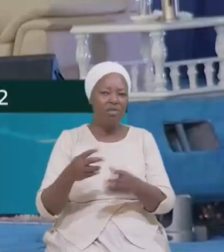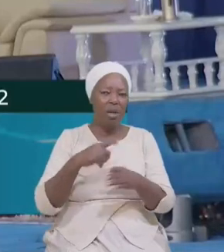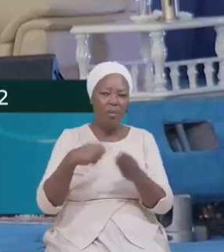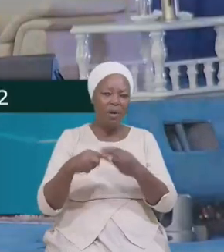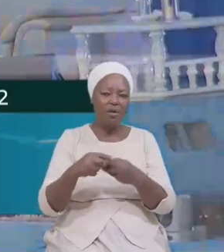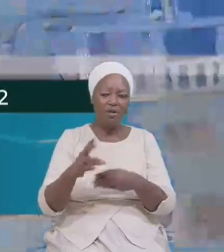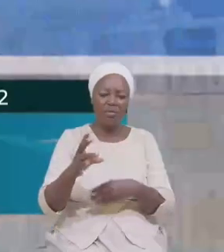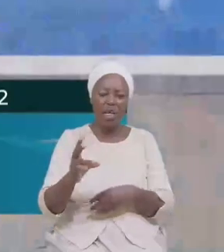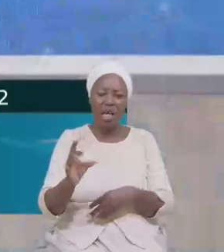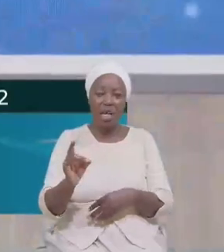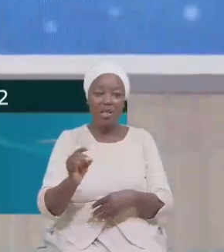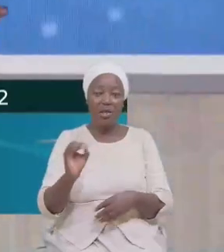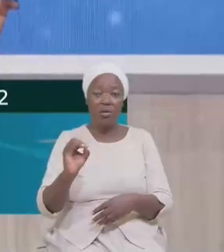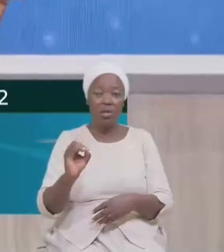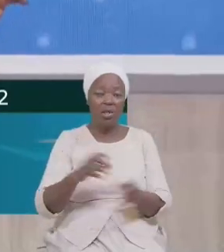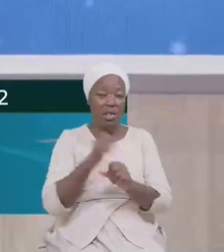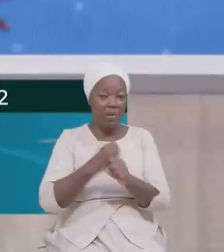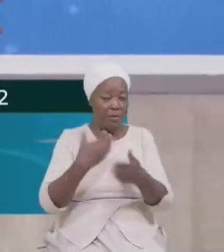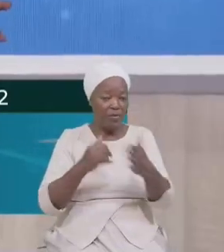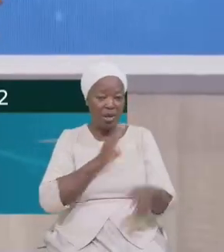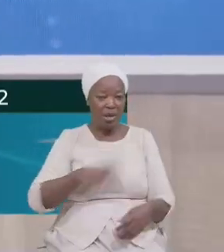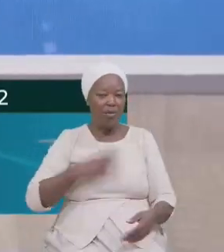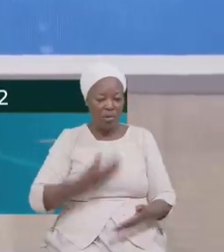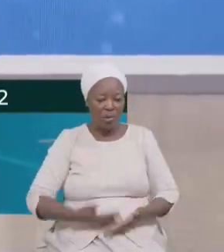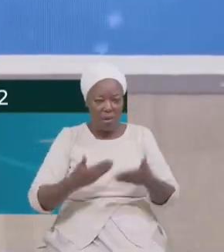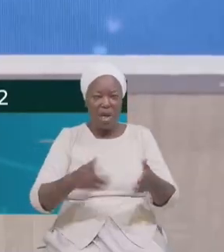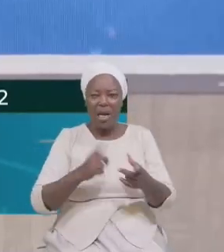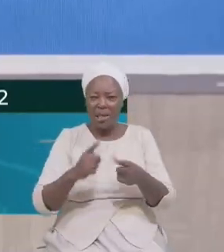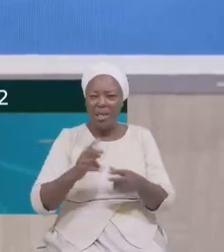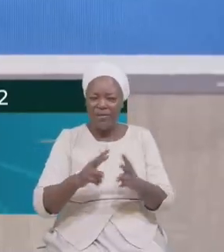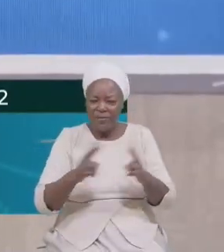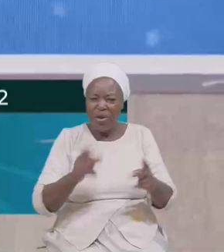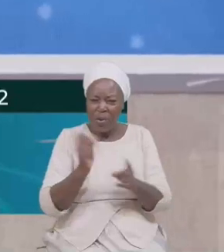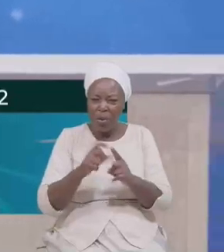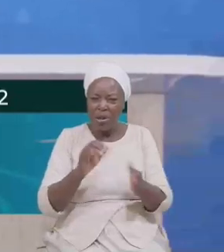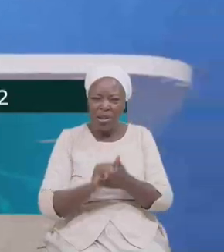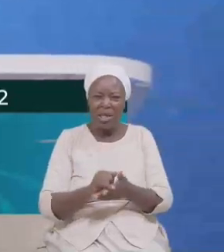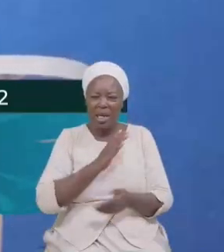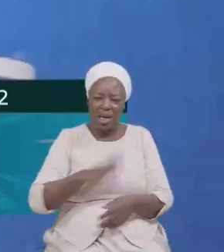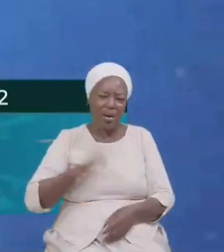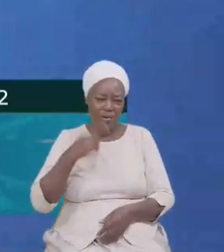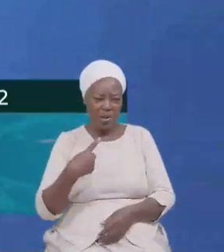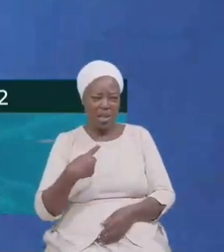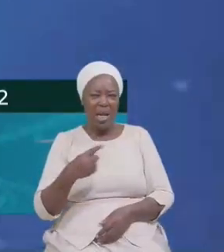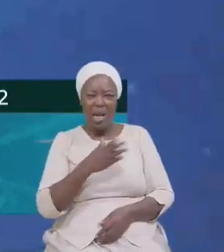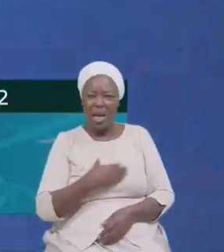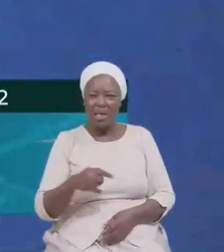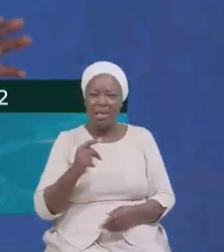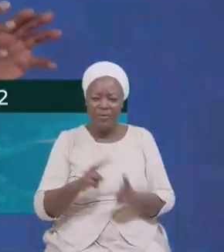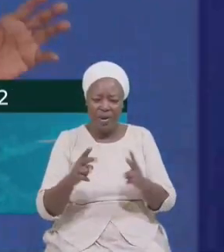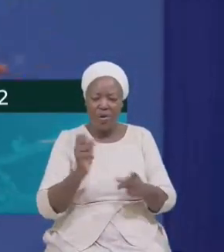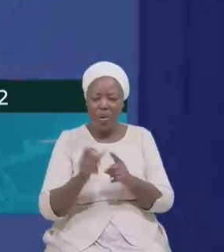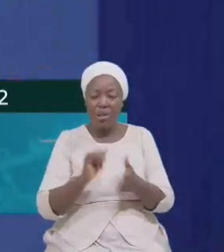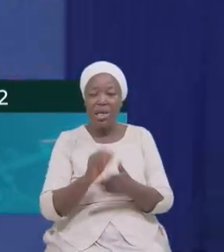700-800 ans avant la naissance de Christ. Et les paroles que Christ a déclarées, les paroles que